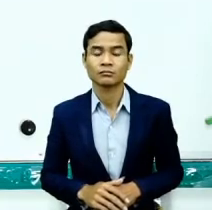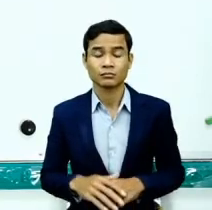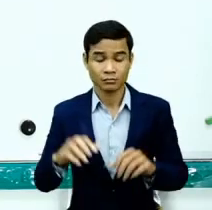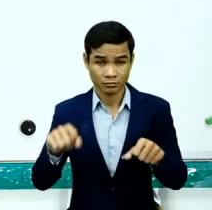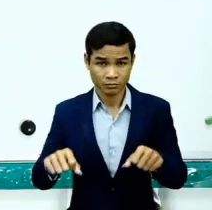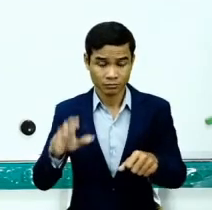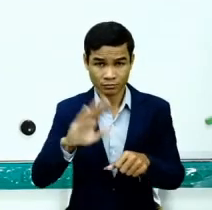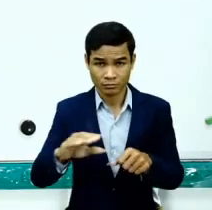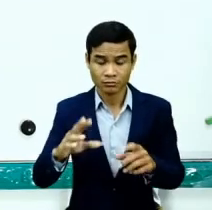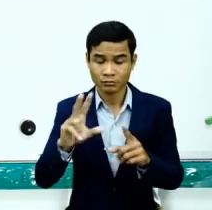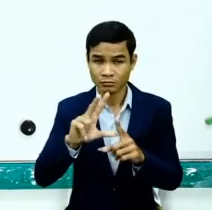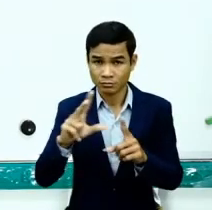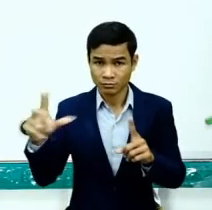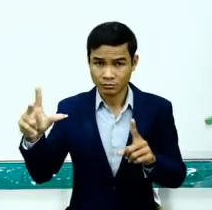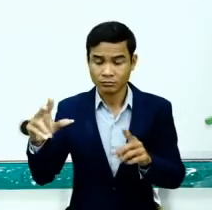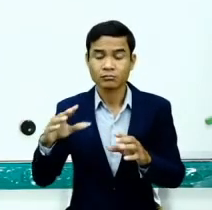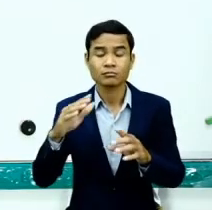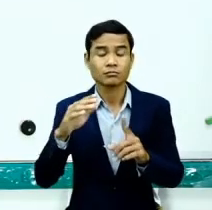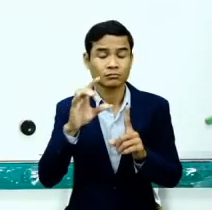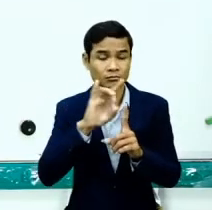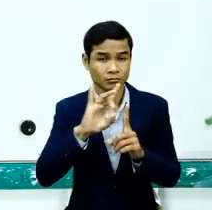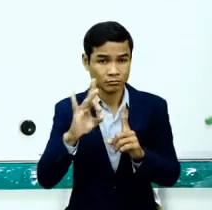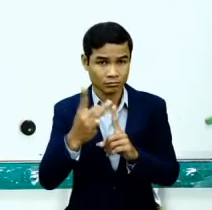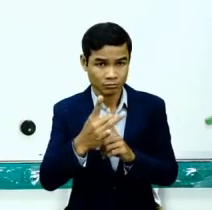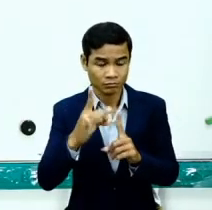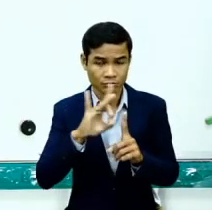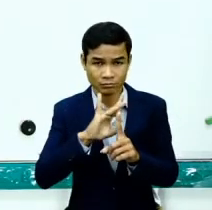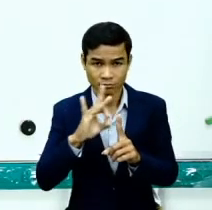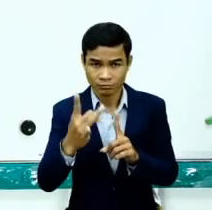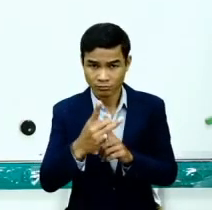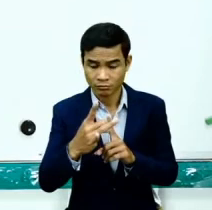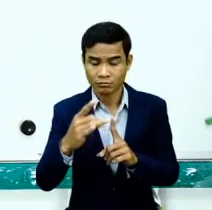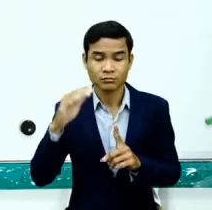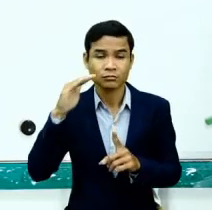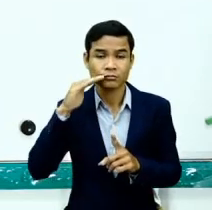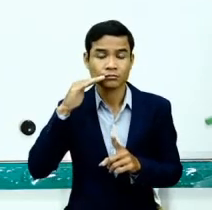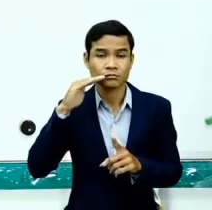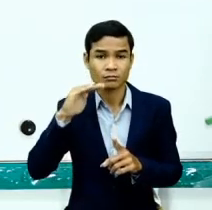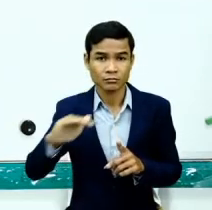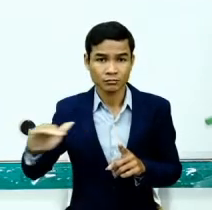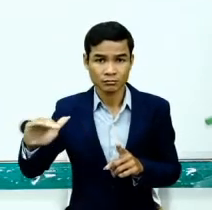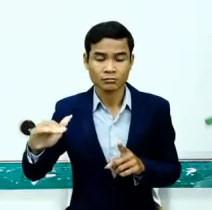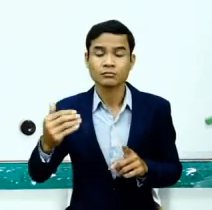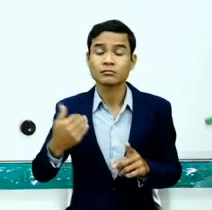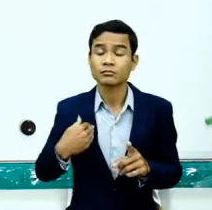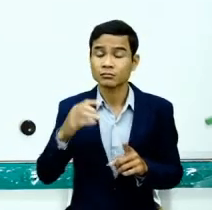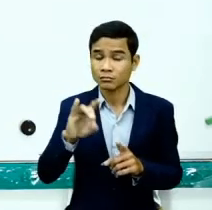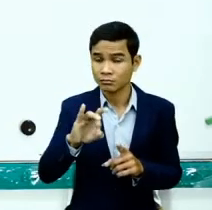chà ta clear rất bia sụp hiệp ní miễn ạ so với khát đá con